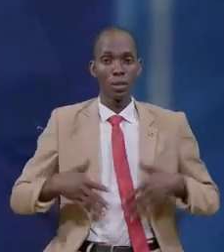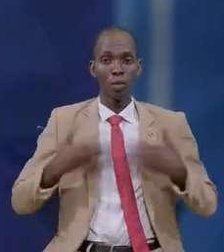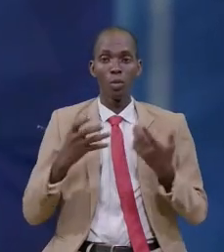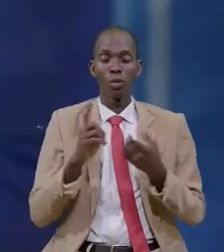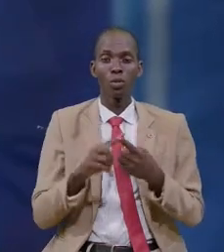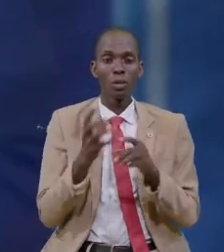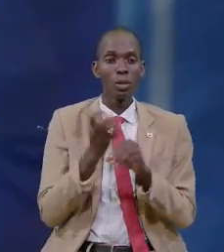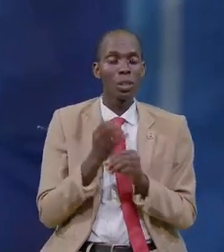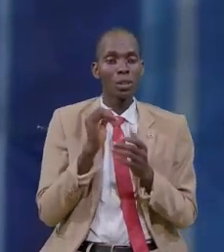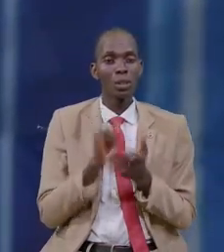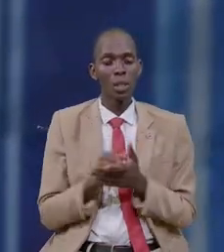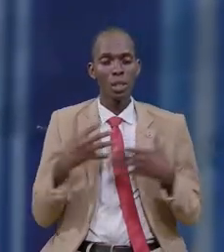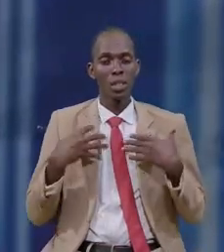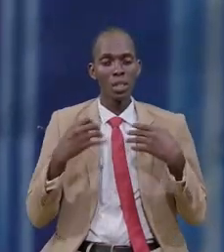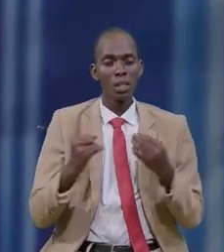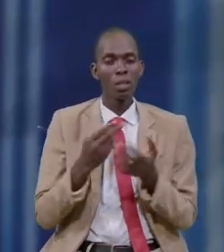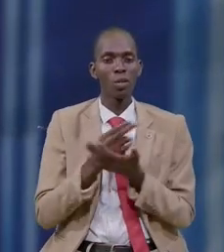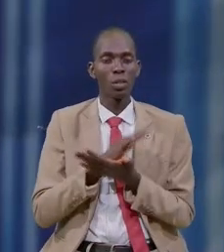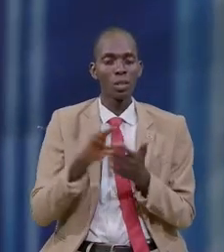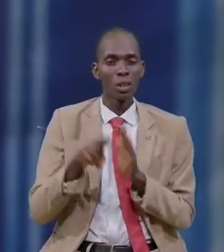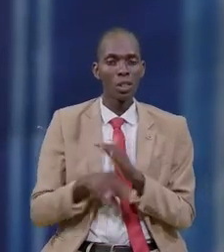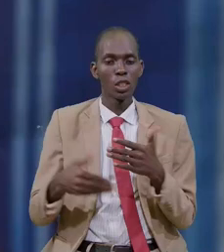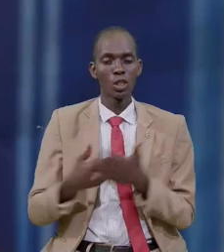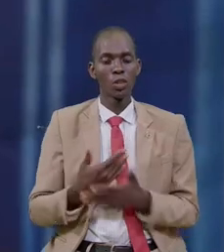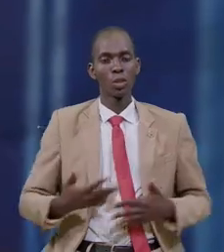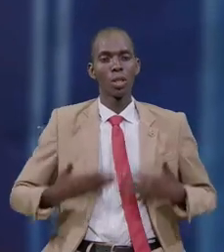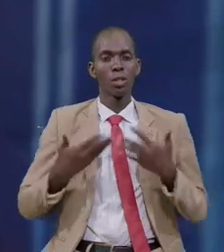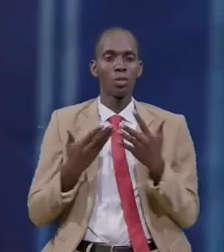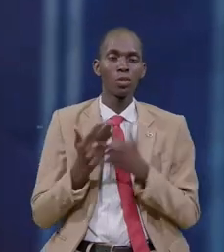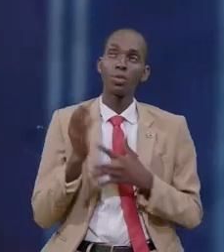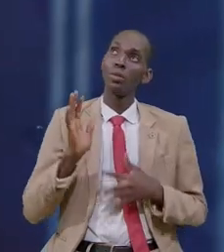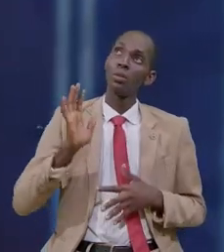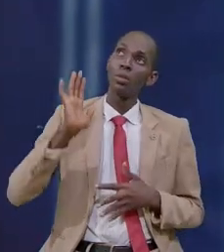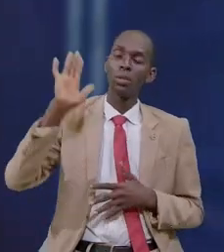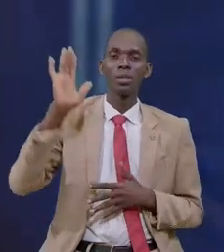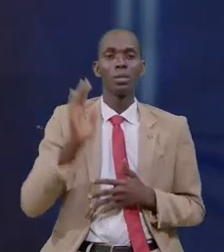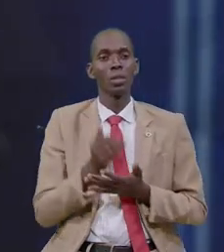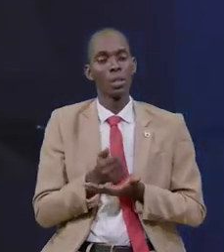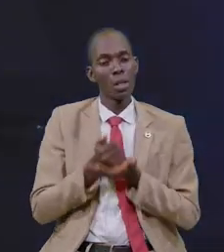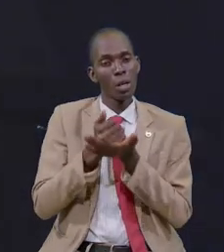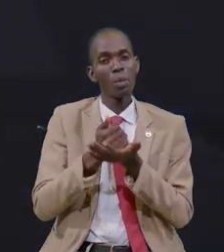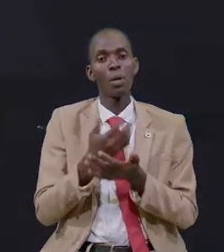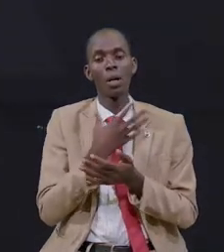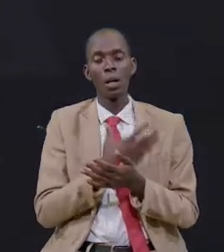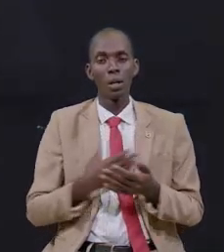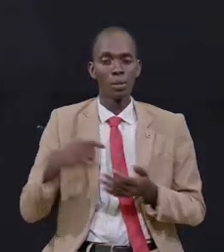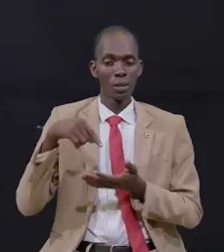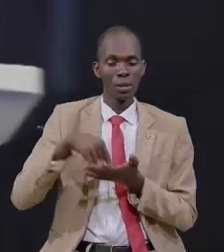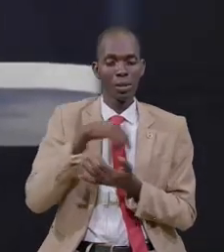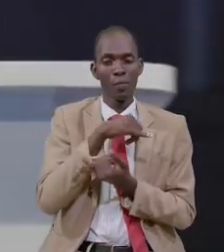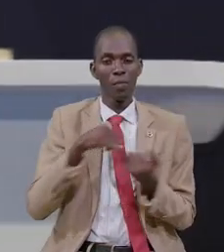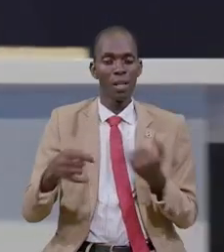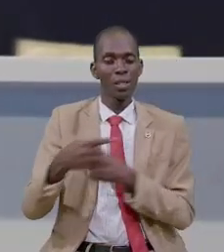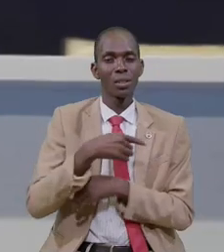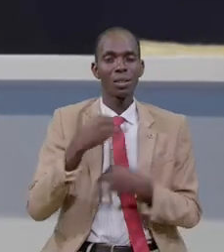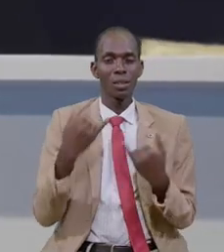cette guérison, cette sainteté, cette nouvelle vie. Par son secours, lève simplement la main. C'est le dernier jour. Et voici ton